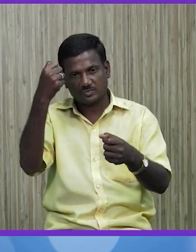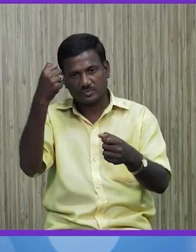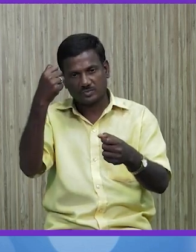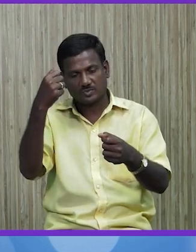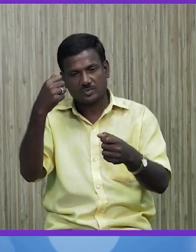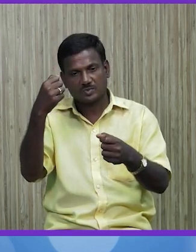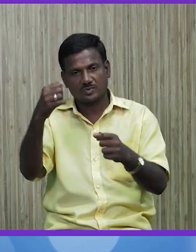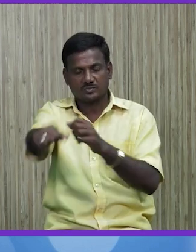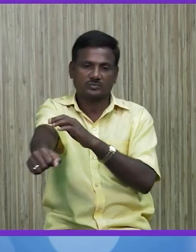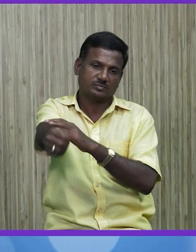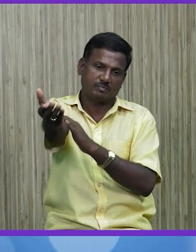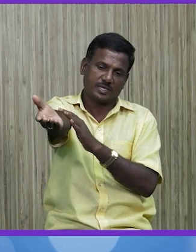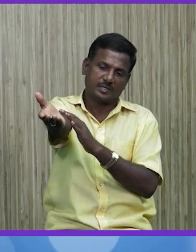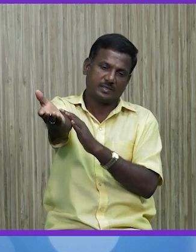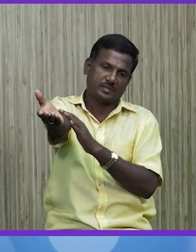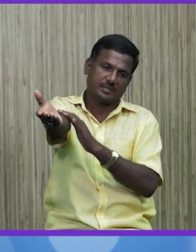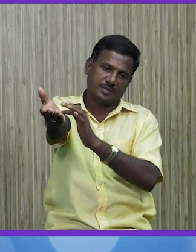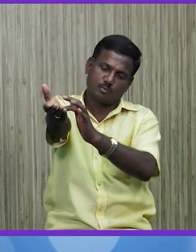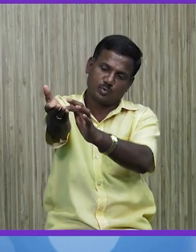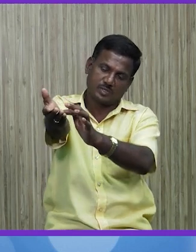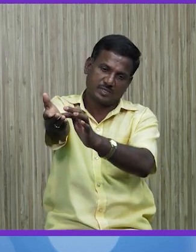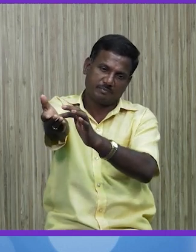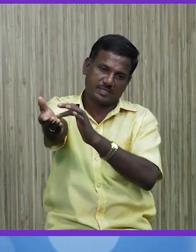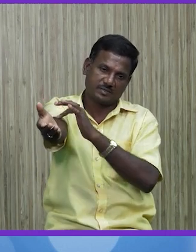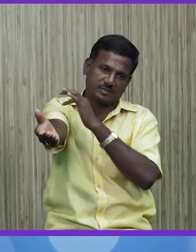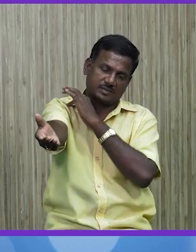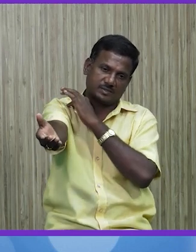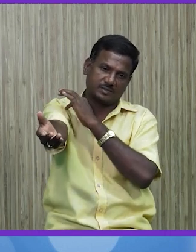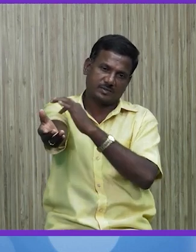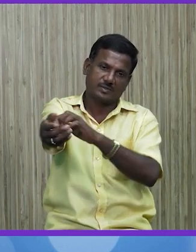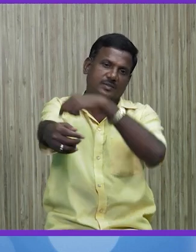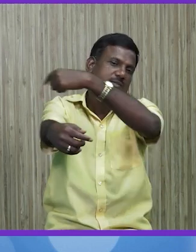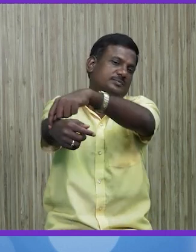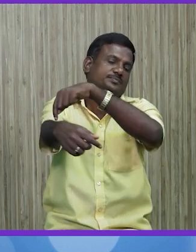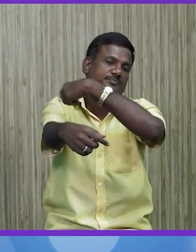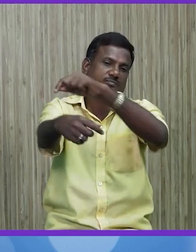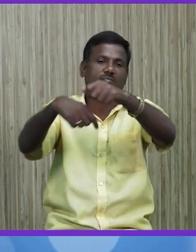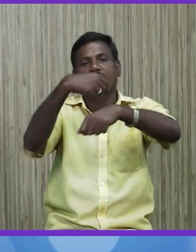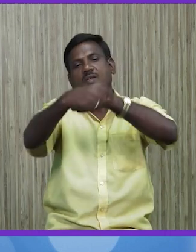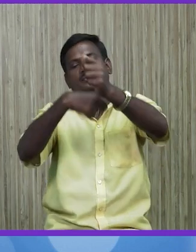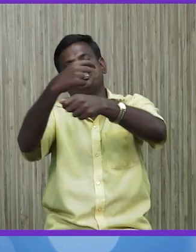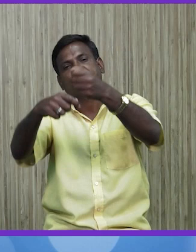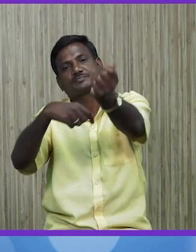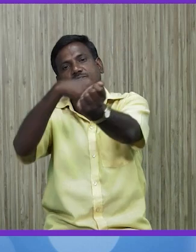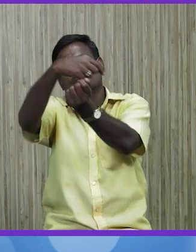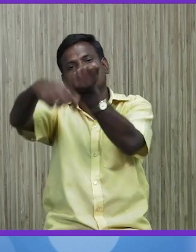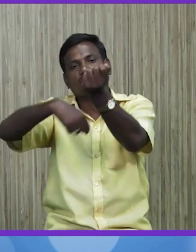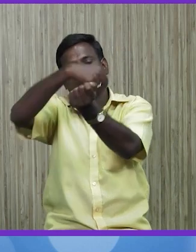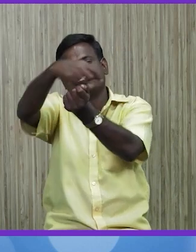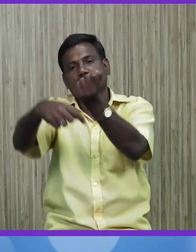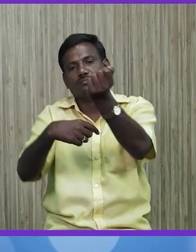நமது மேற்கையின் முந்னங்கையிம் சேர்த்து கட்டும்படி உங்கள் நன்மரிடம் கூருங்கள.​